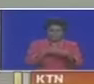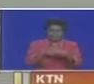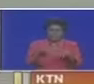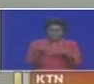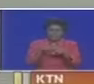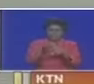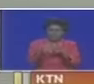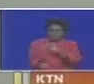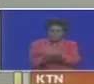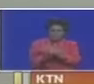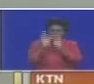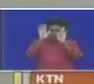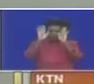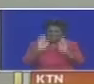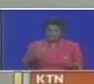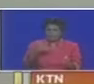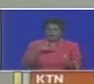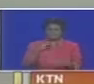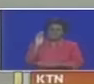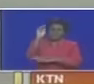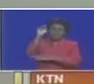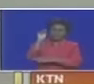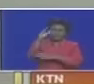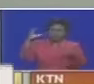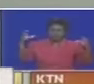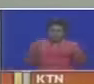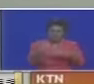na kumweleza umuhimu wa kufuga ngamia kwa jamii hiyo.